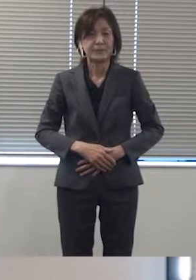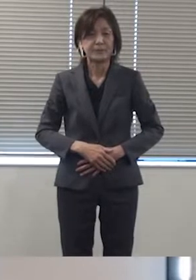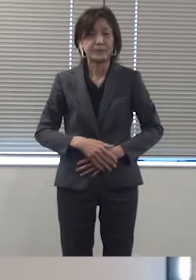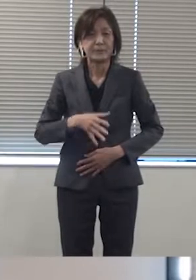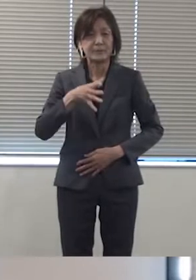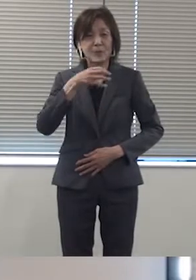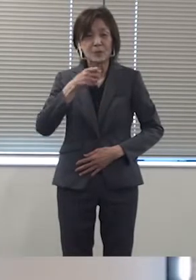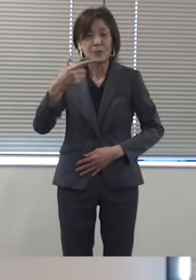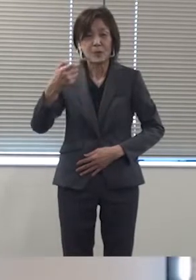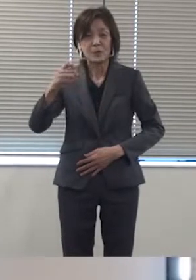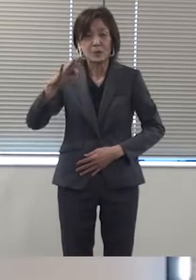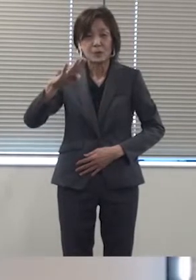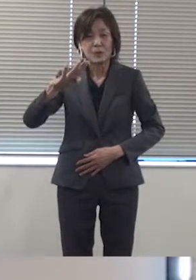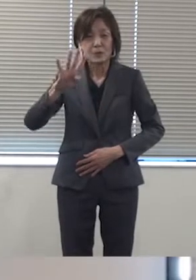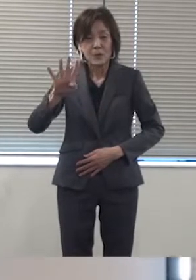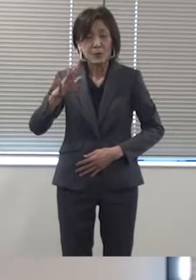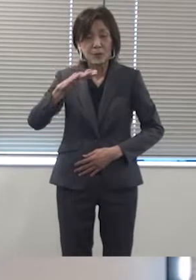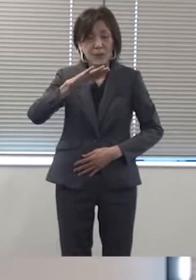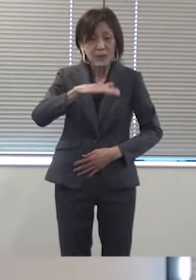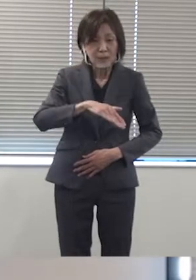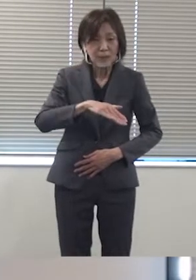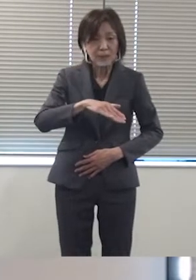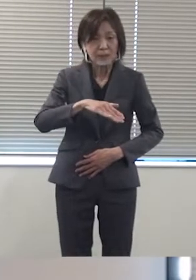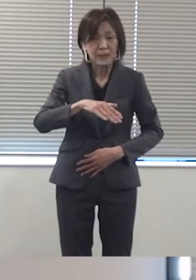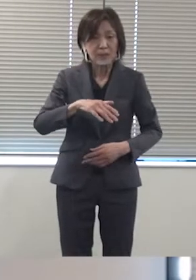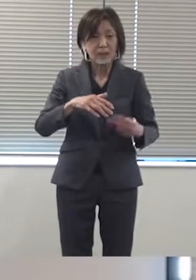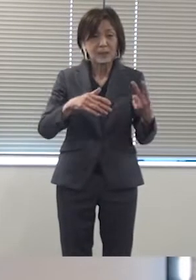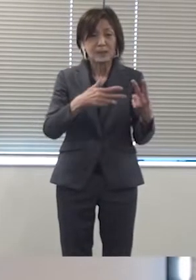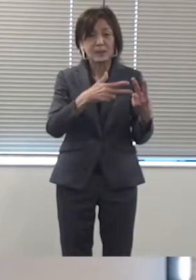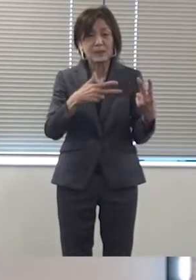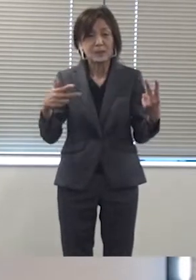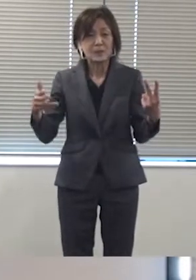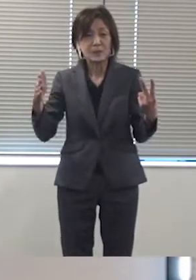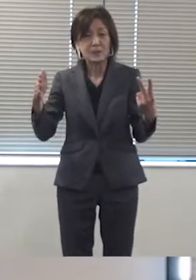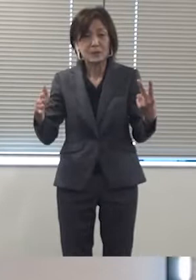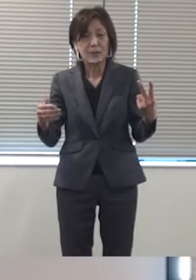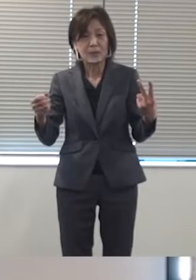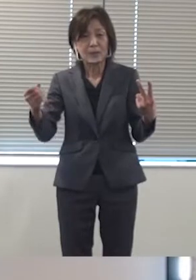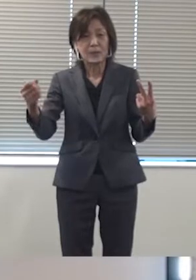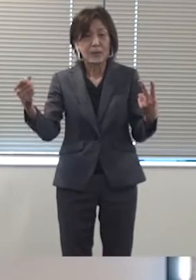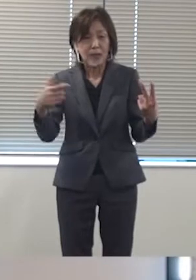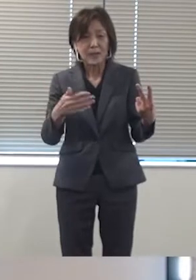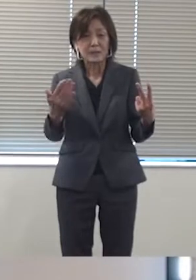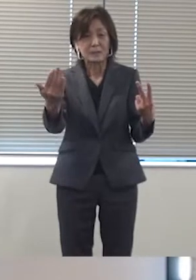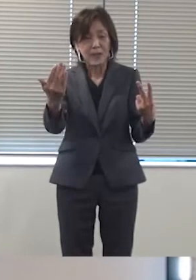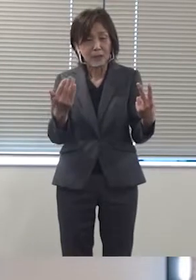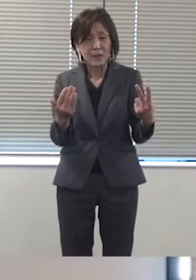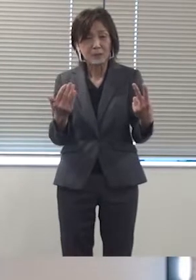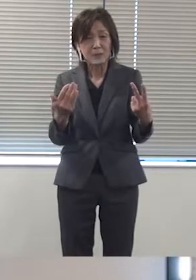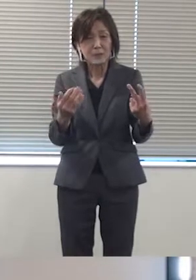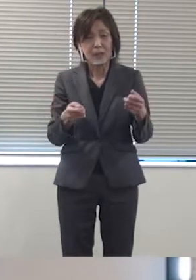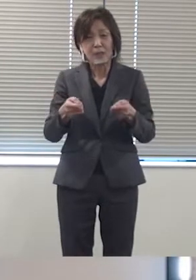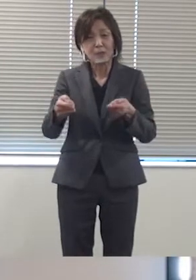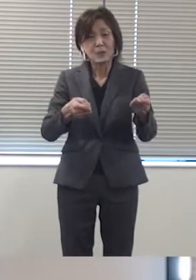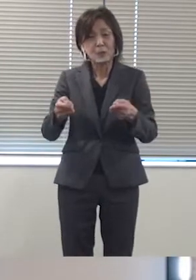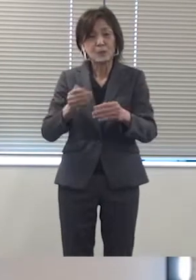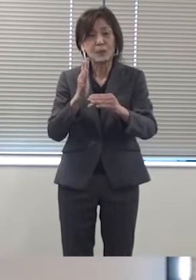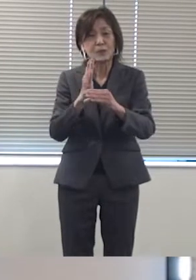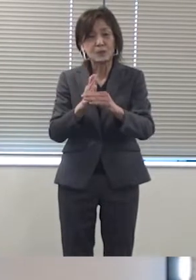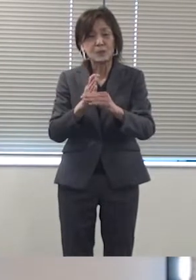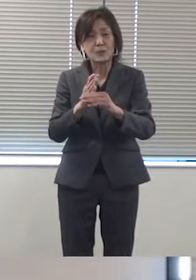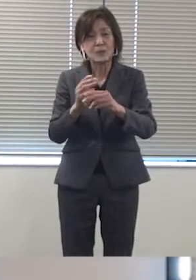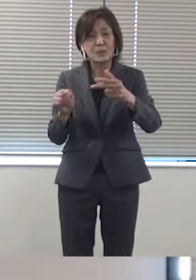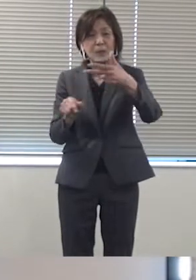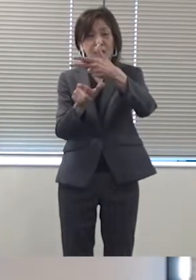64歳以下につきましては2週間の前倒しでですね、ちょっと調整をしております。例えば7月18